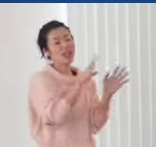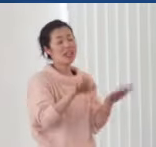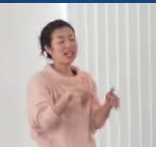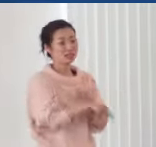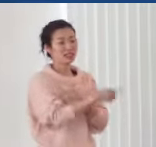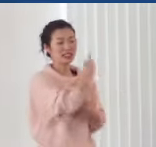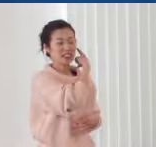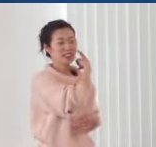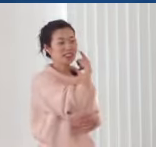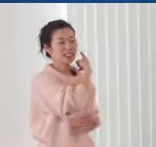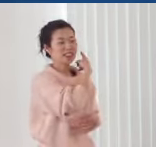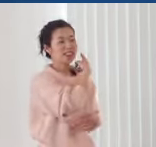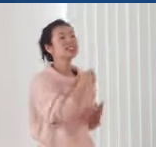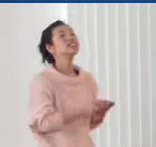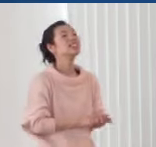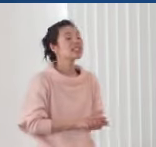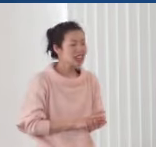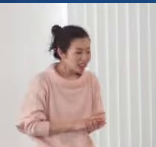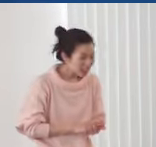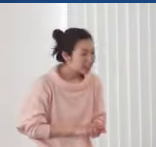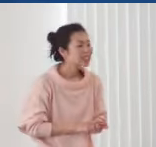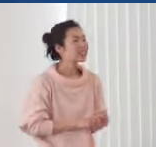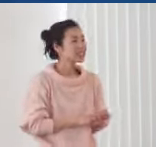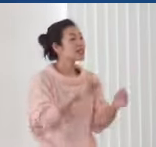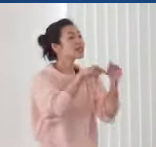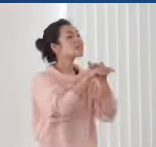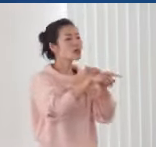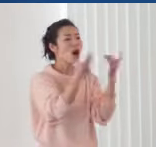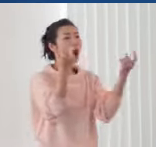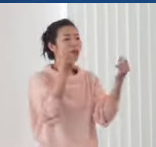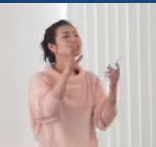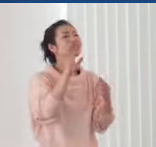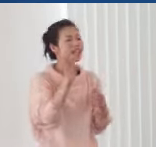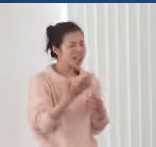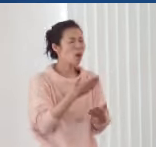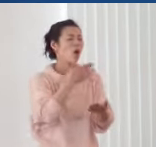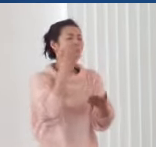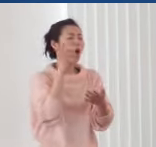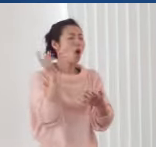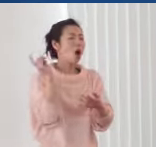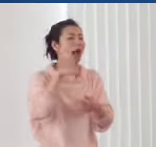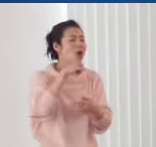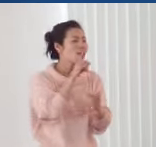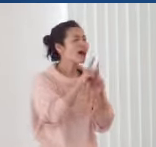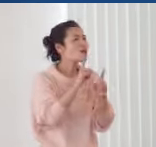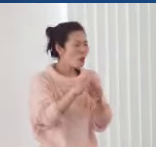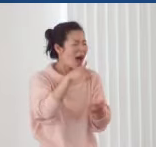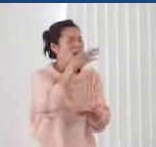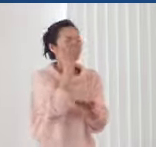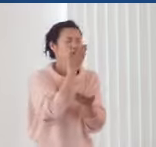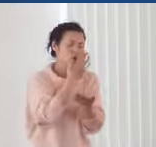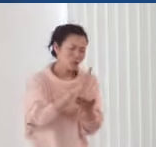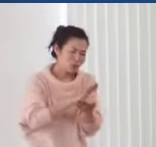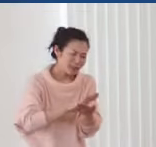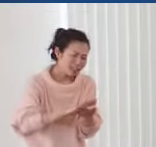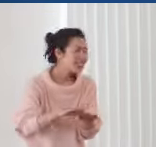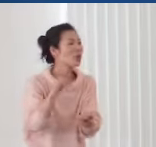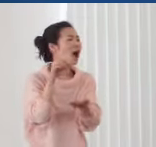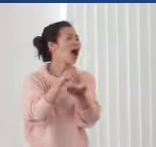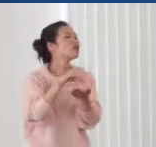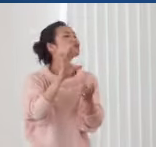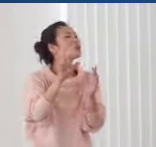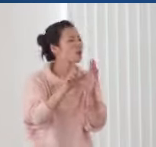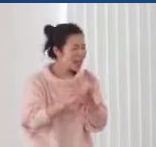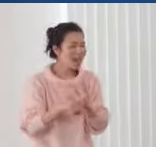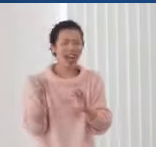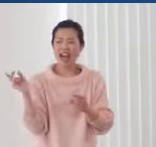で、まあ、意味はもちろんその通りなんですけども、やっぱり美しいって言葉を残してほしいなと